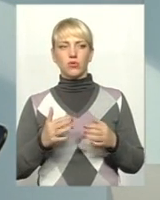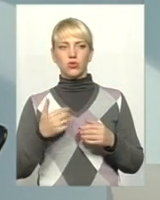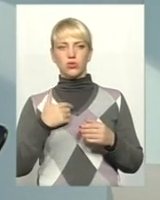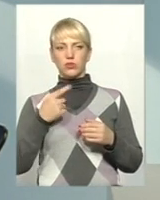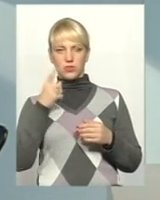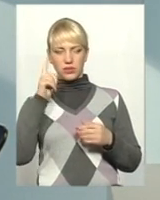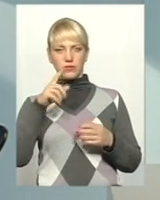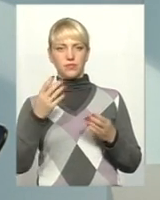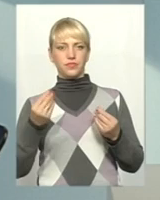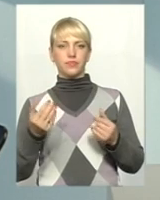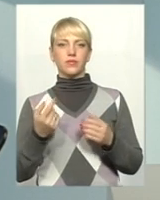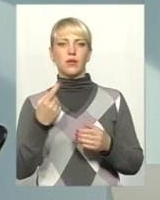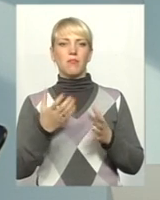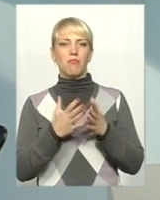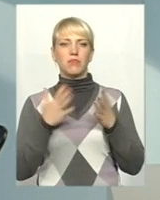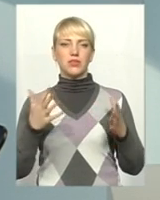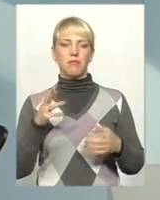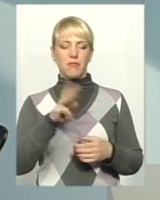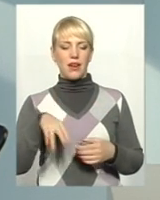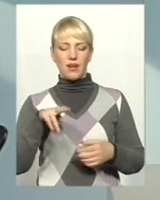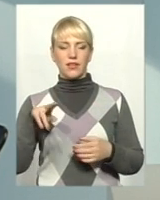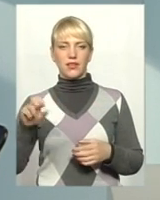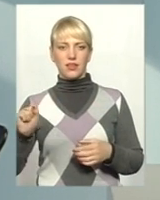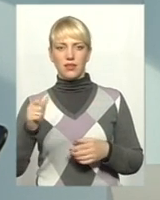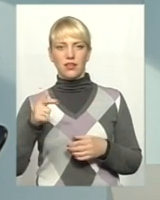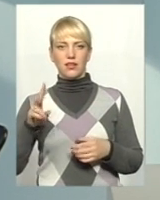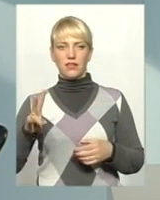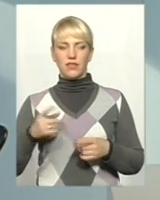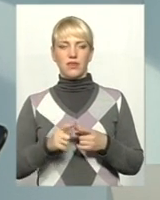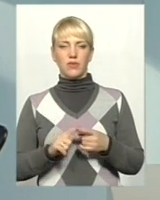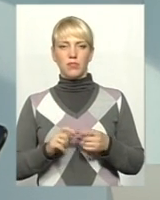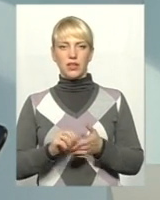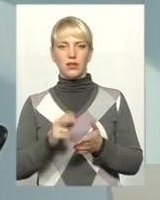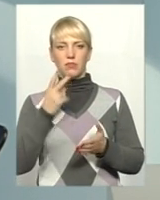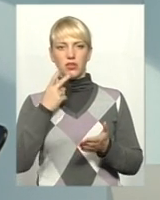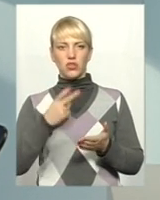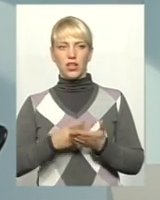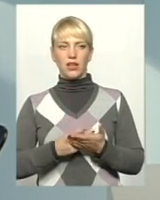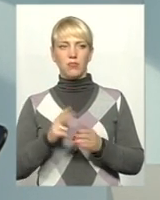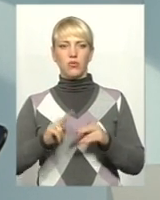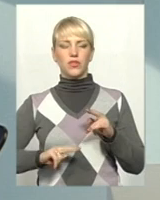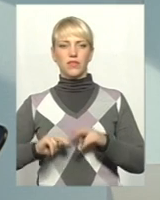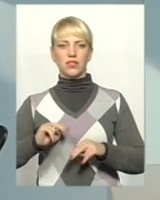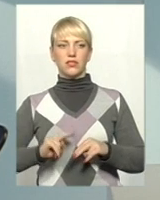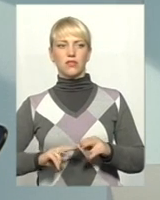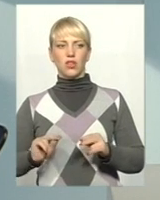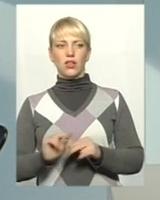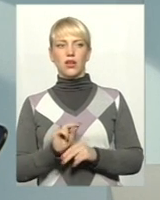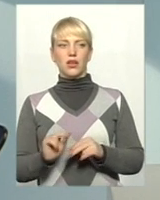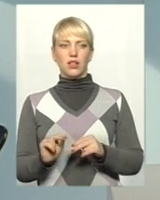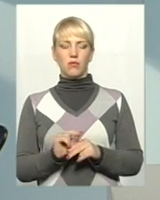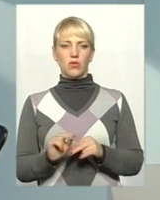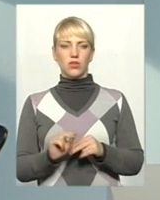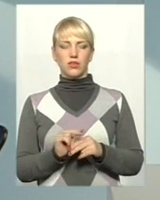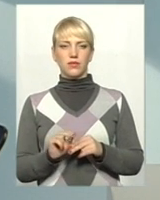сума, більше мільярда гривень. І він передбачає будівництво, ремонт, скоріше